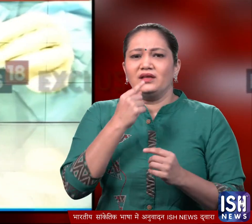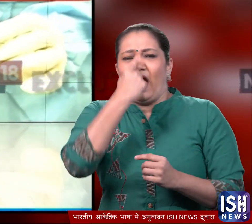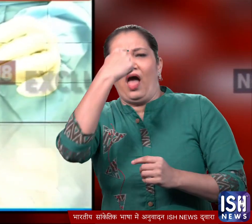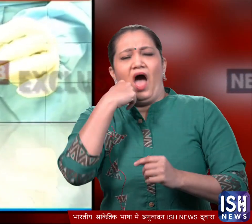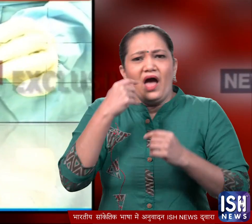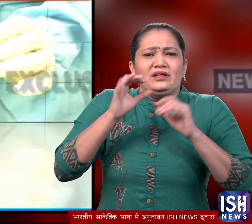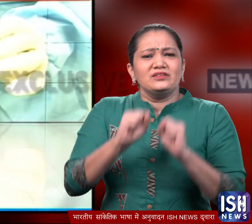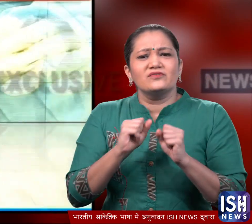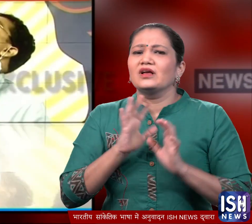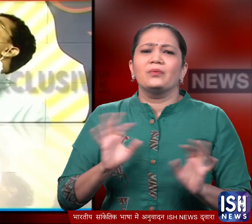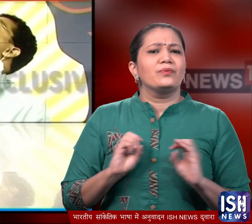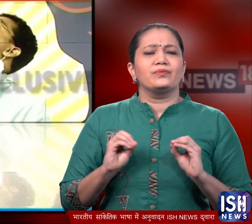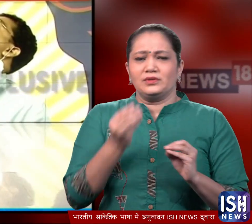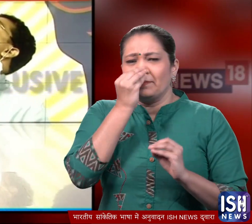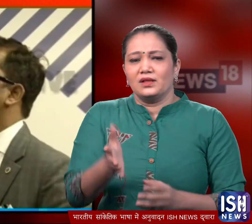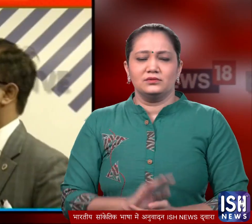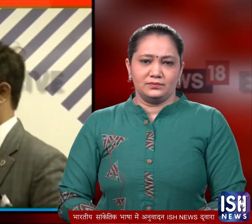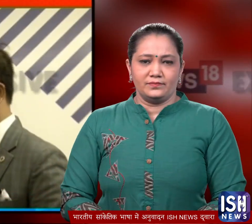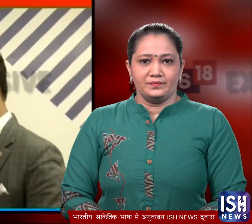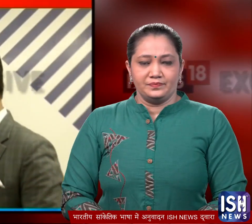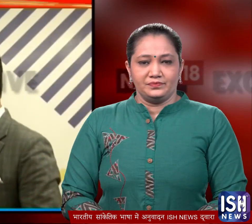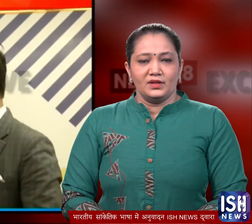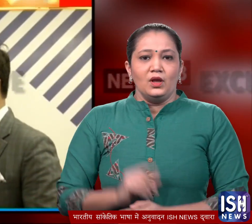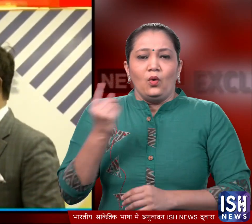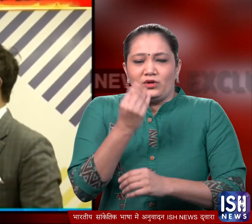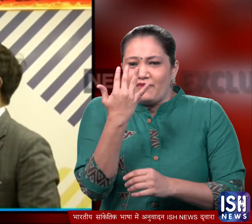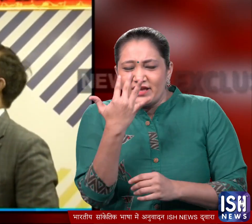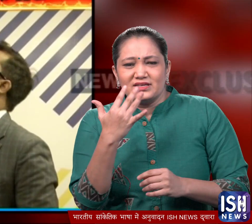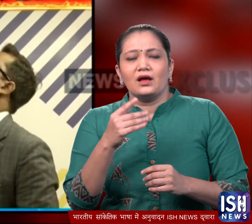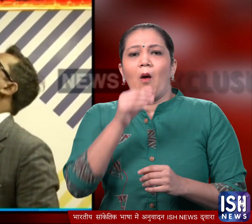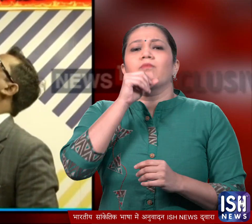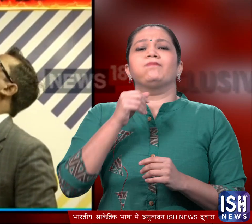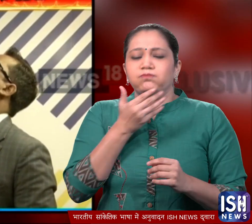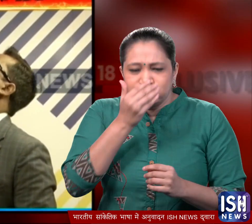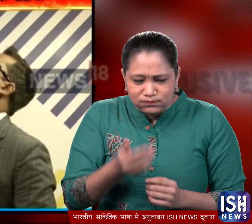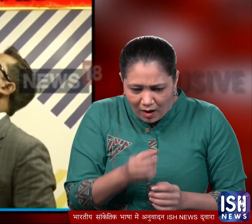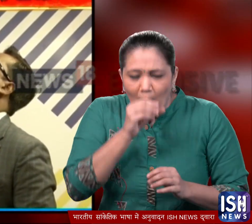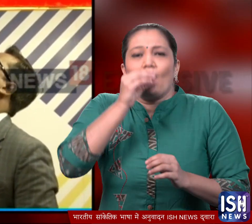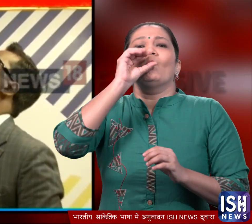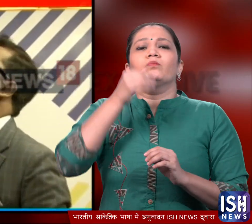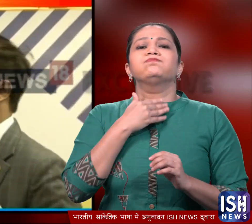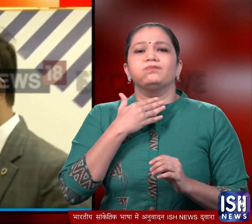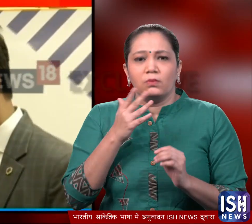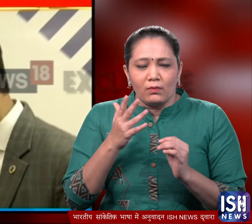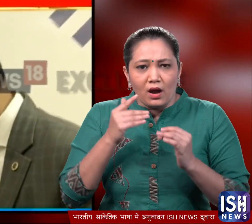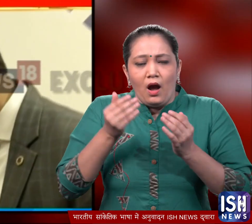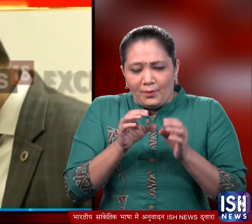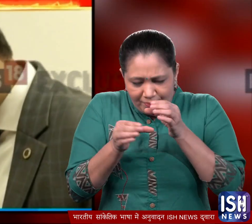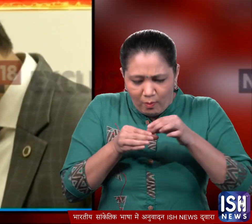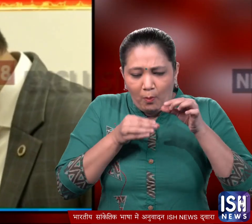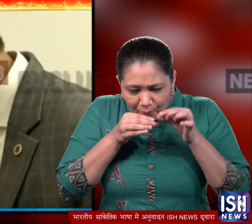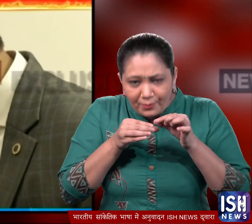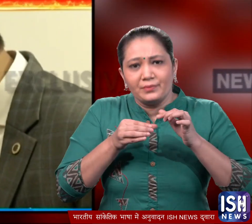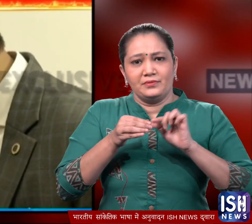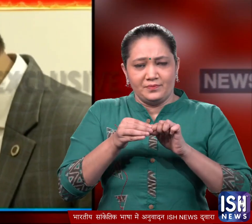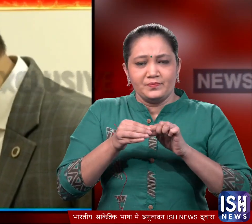किसी तरह की कोई तकलीफ या दर्द होता है, बल्कि केवल 5 सेकंड गागल यानी कुल्ला करने के बाद सैंपल को एक छोटे